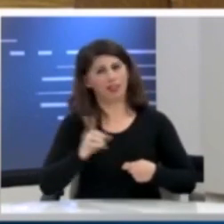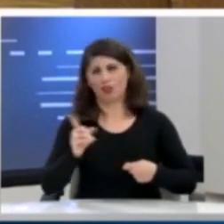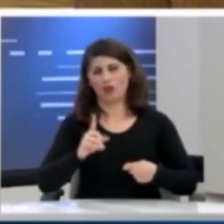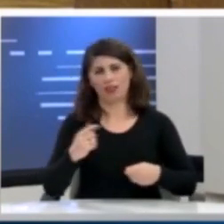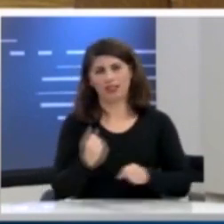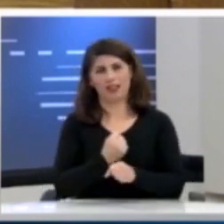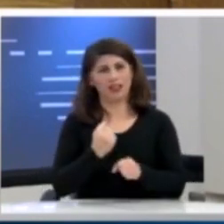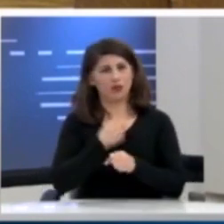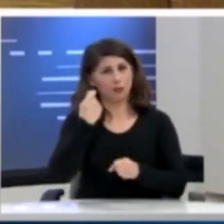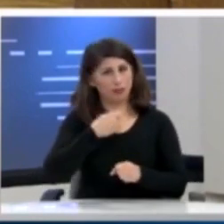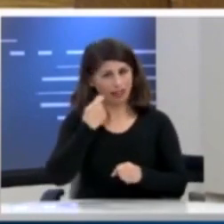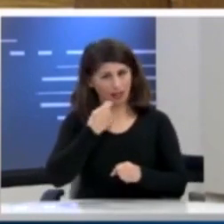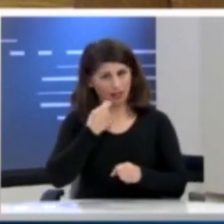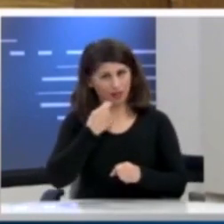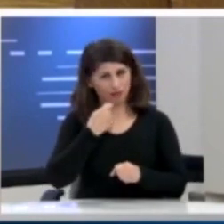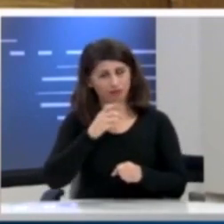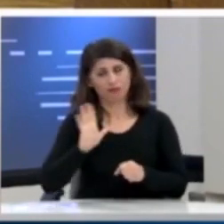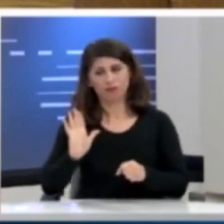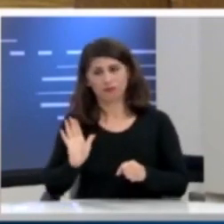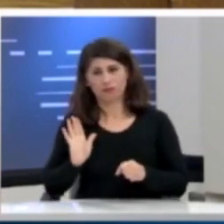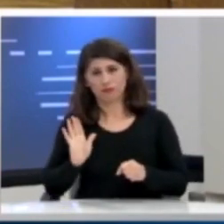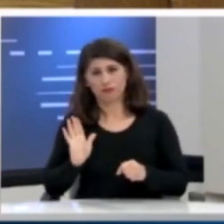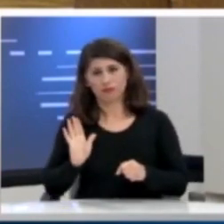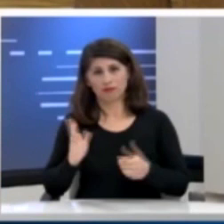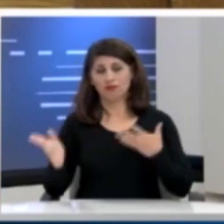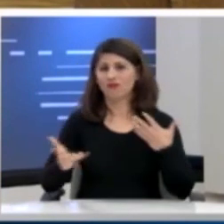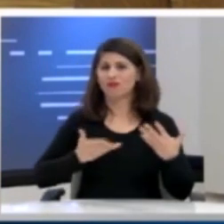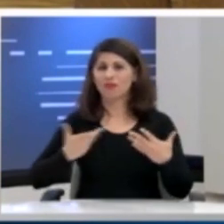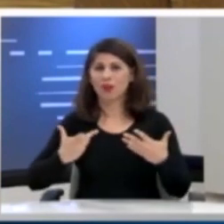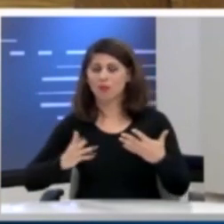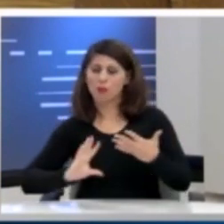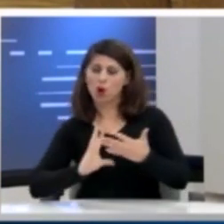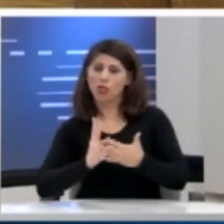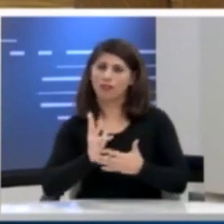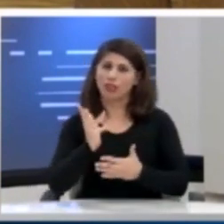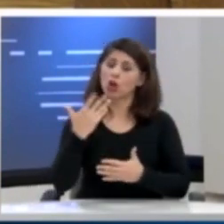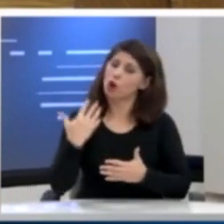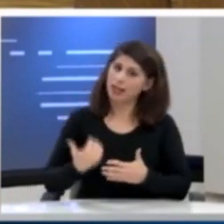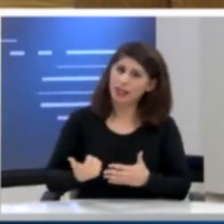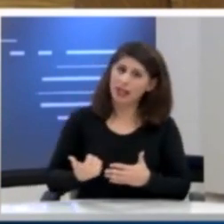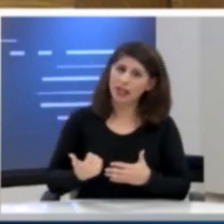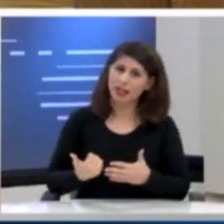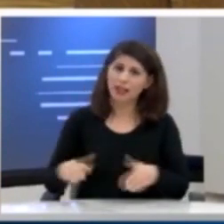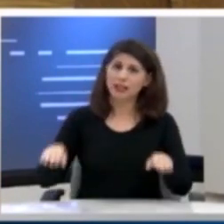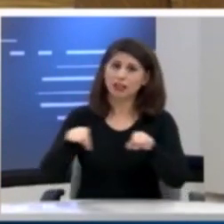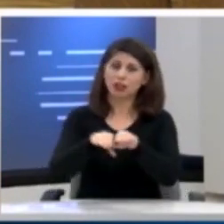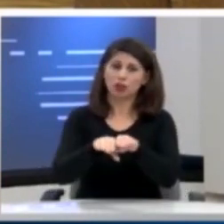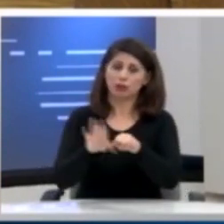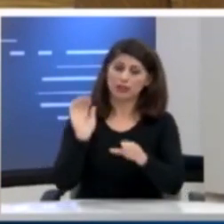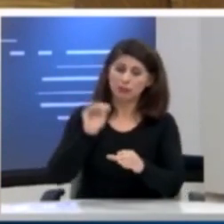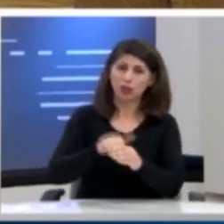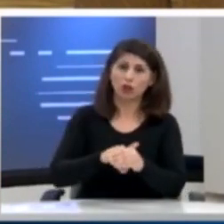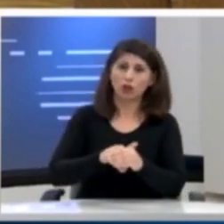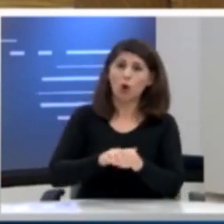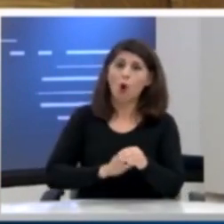όχι της εργαζόμενης μητέρας. Όμως, σύγχρονο και προοδευτικό είναι η ισότιμη